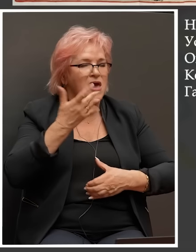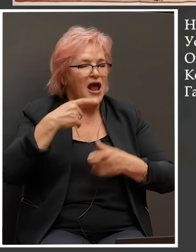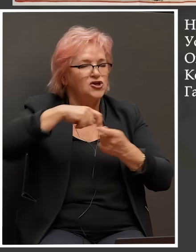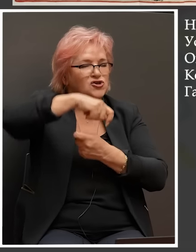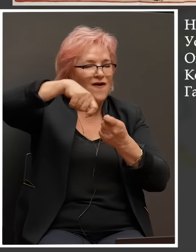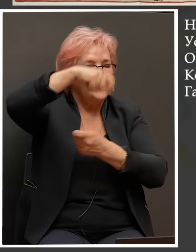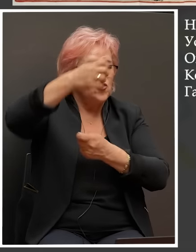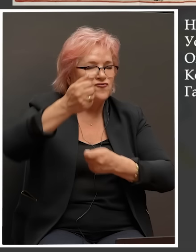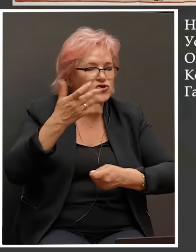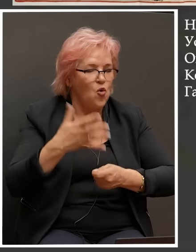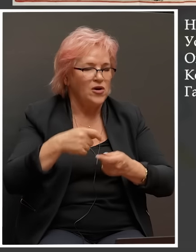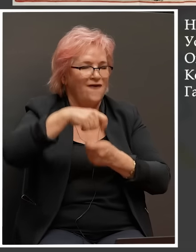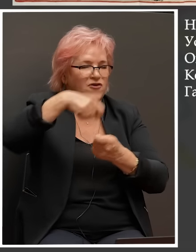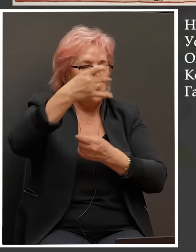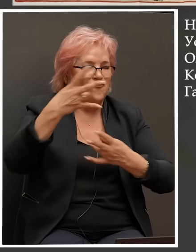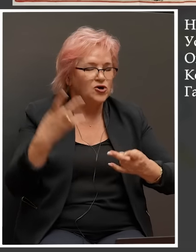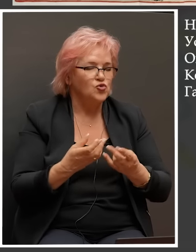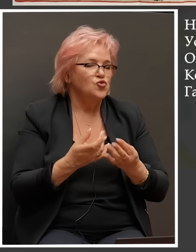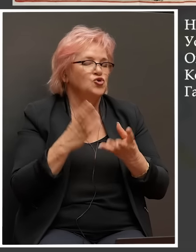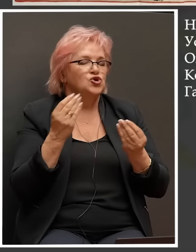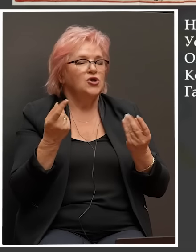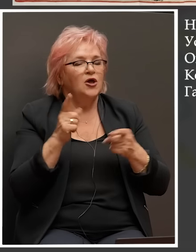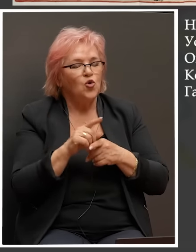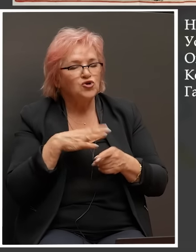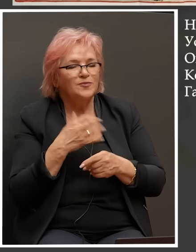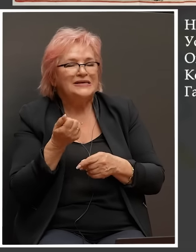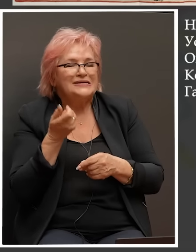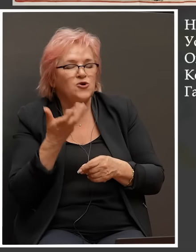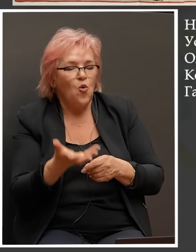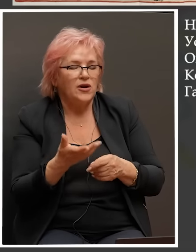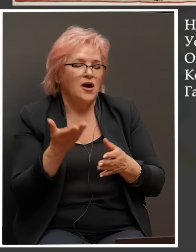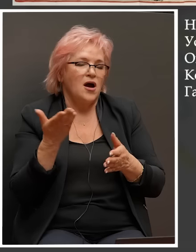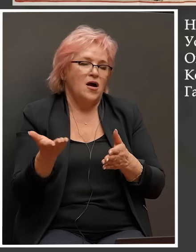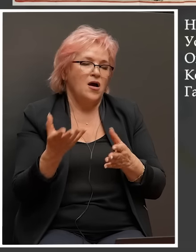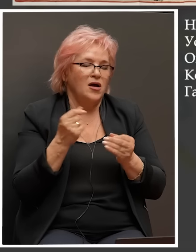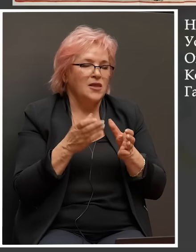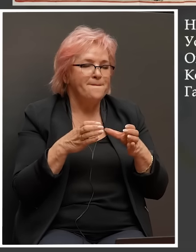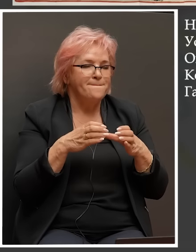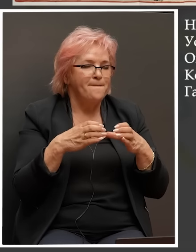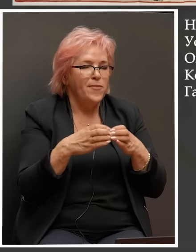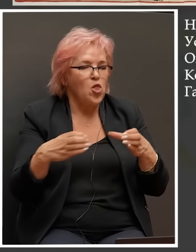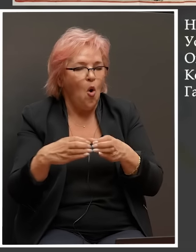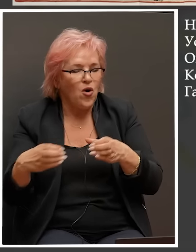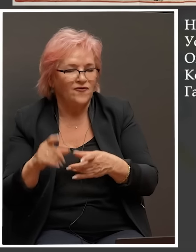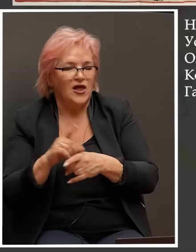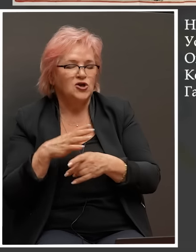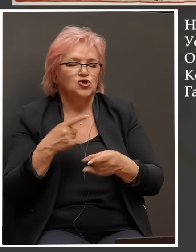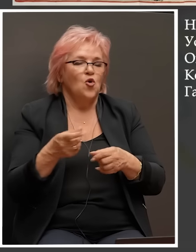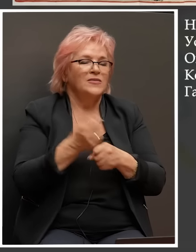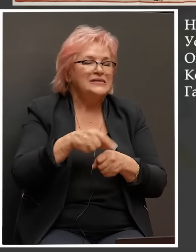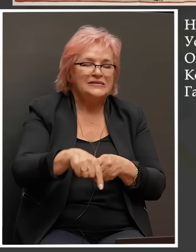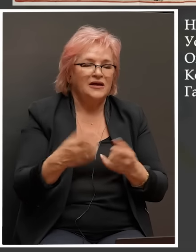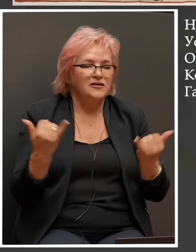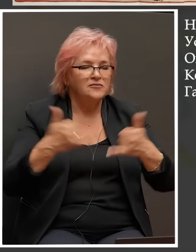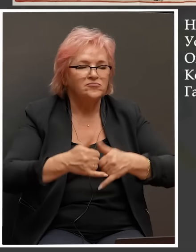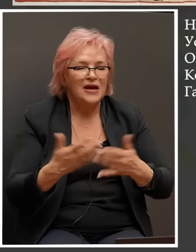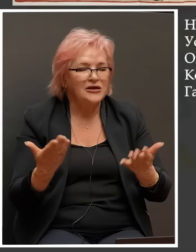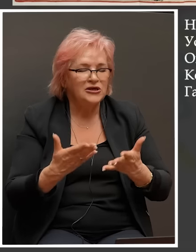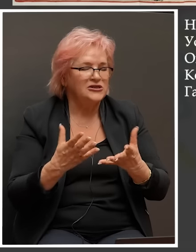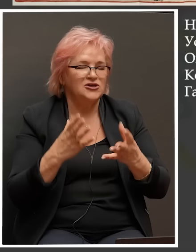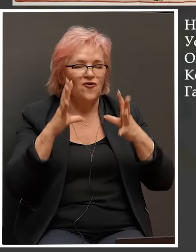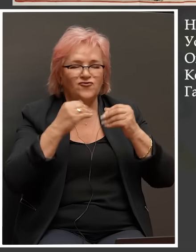бечевки, то есть количество веревок. Какой должен быть, сколько нужно блоков, какие блоки должны быть, из чего они должны быть отлиты.